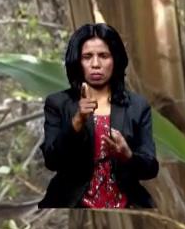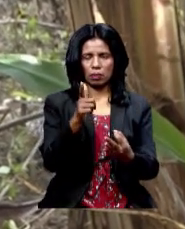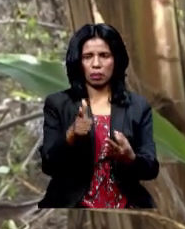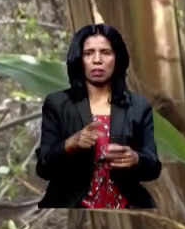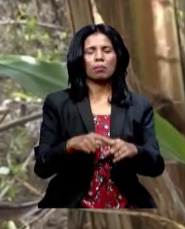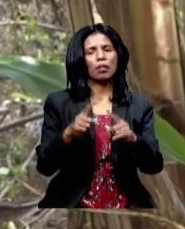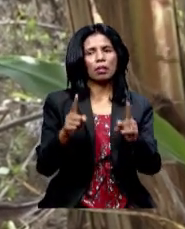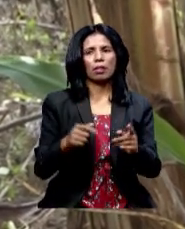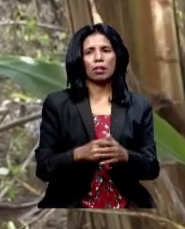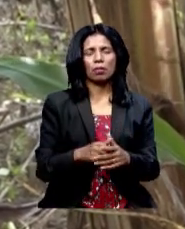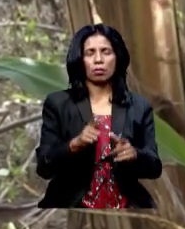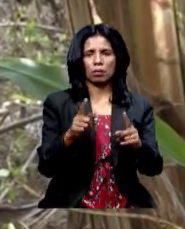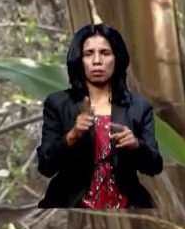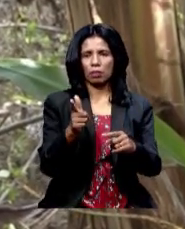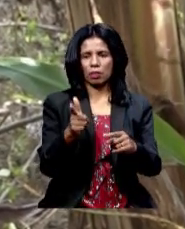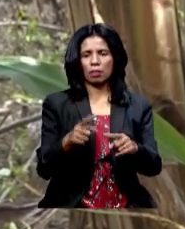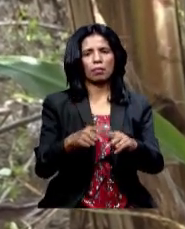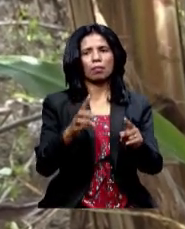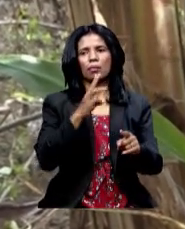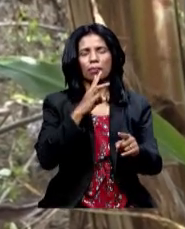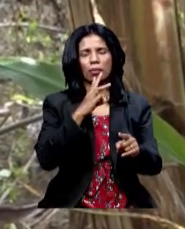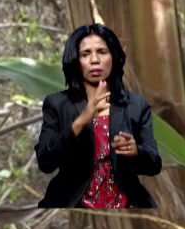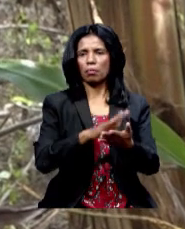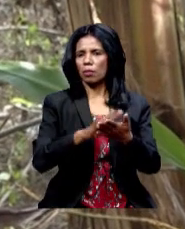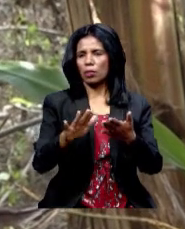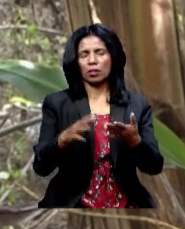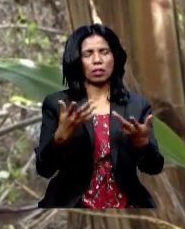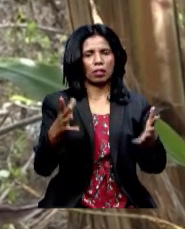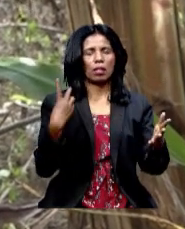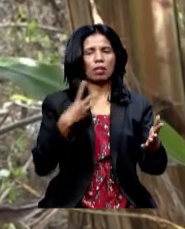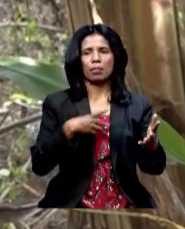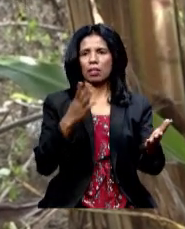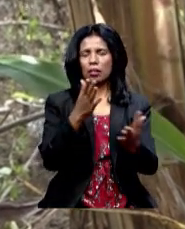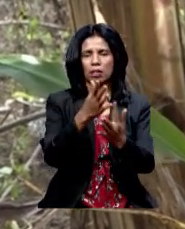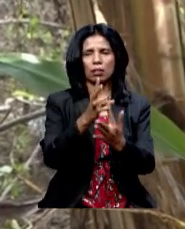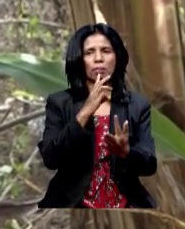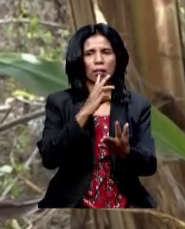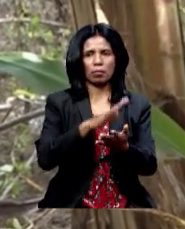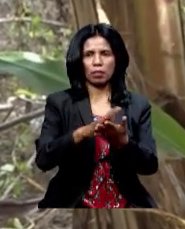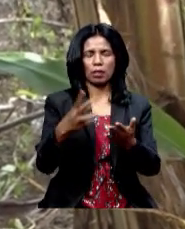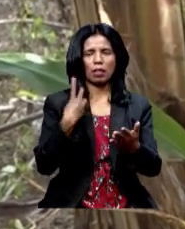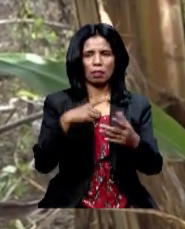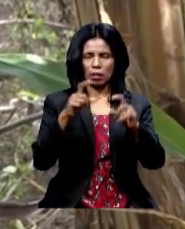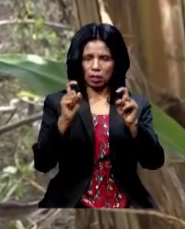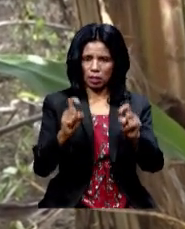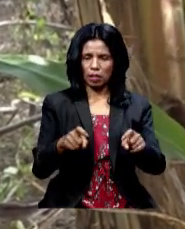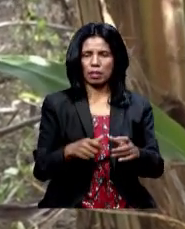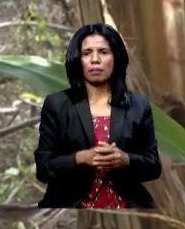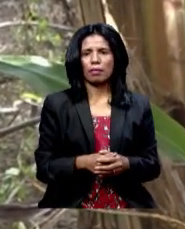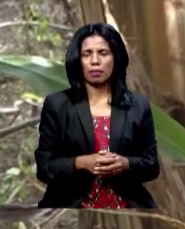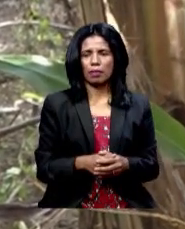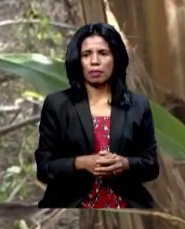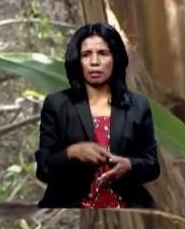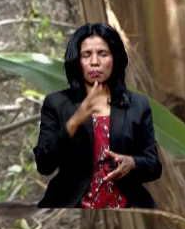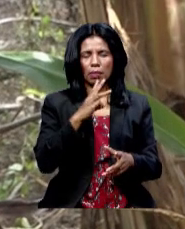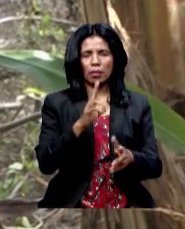mebe ruanolu resingona, mebe bemos ami lase suba bemos sida. Am tengser se bemos mai